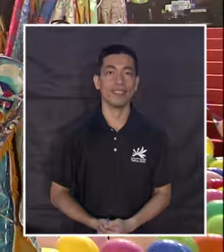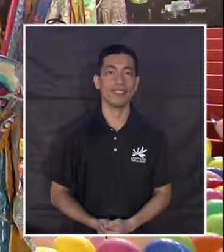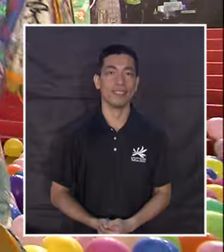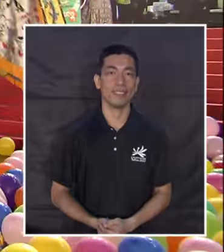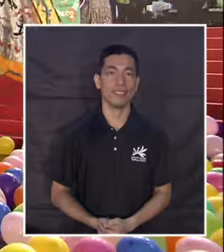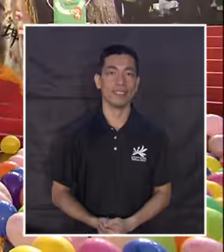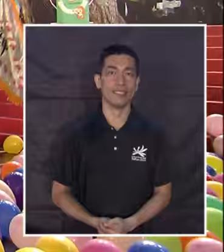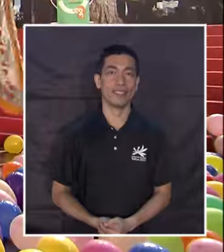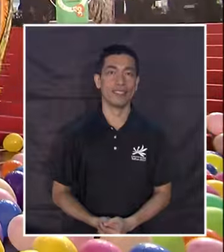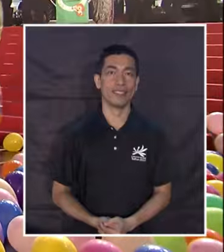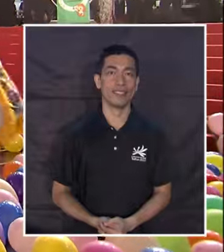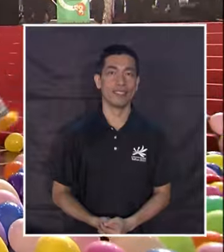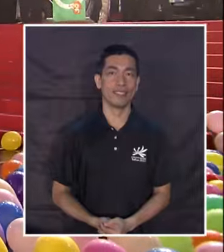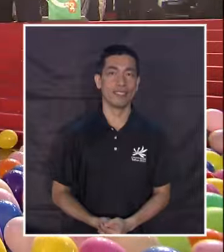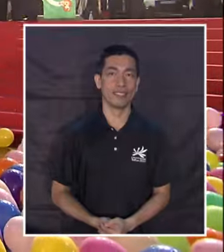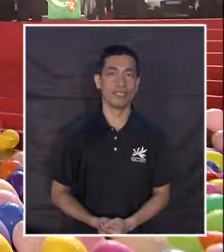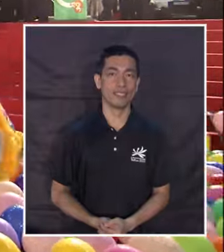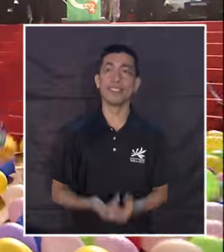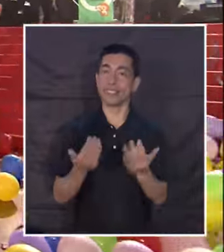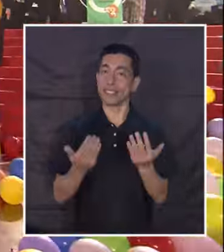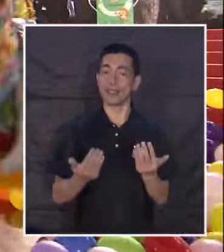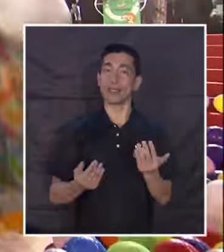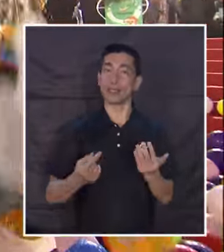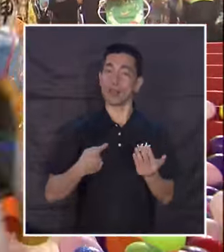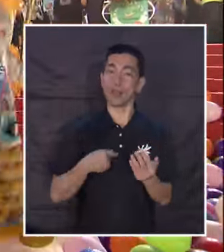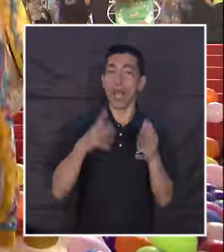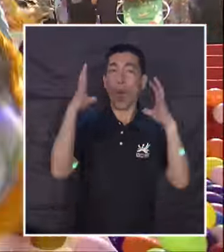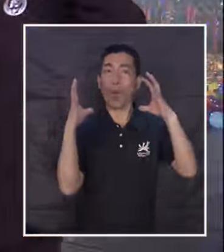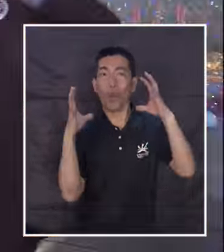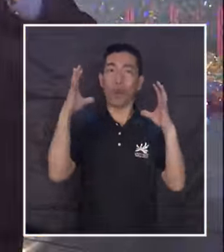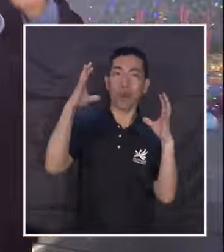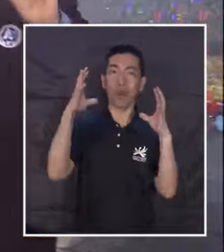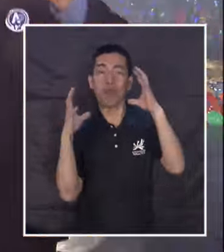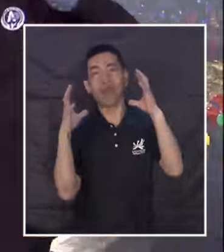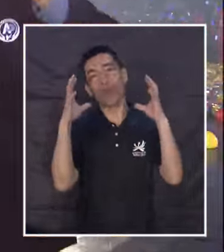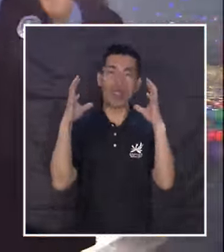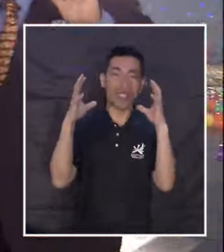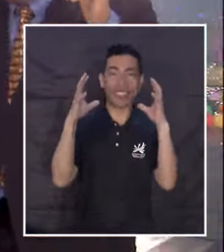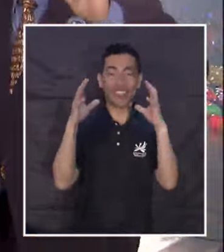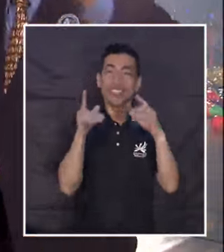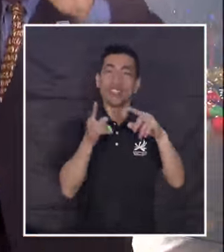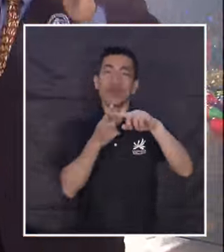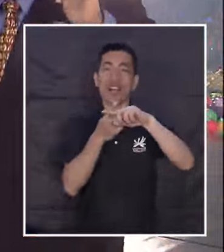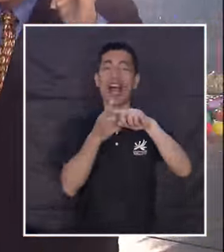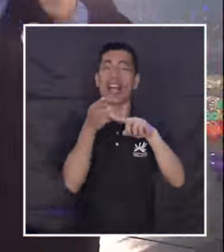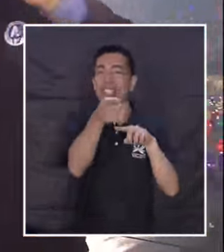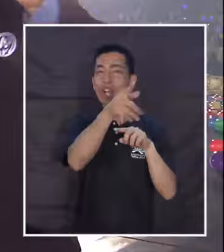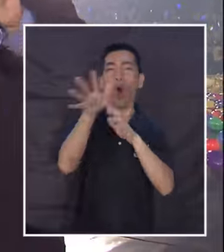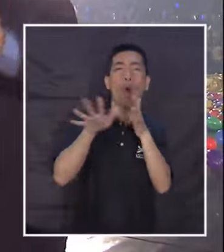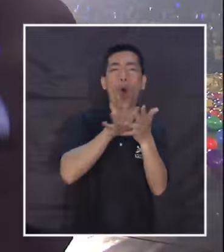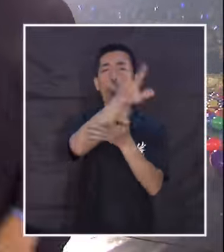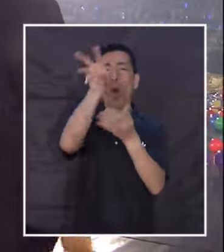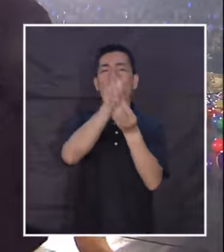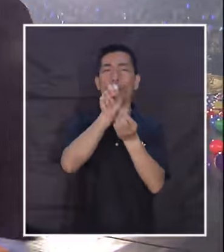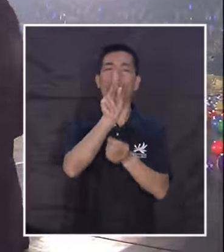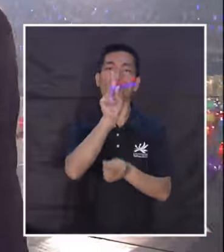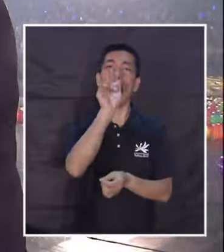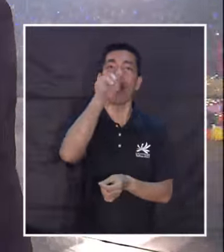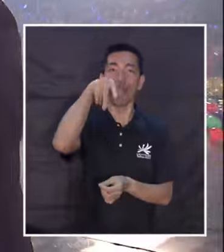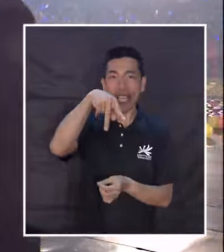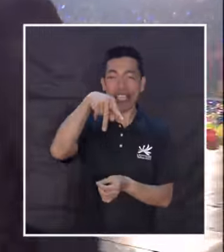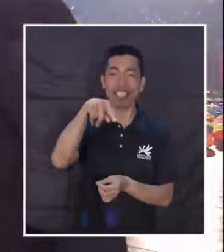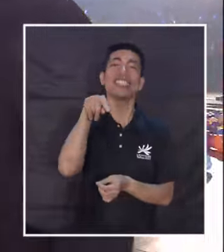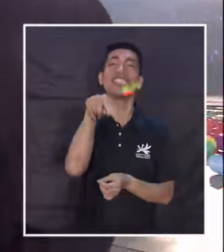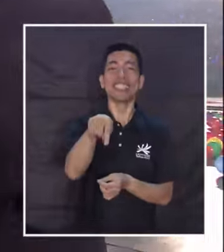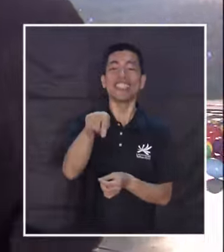现在我们的电音三太子也跟我们各国的长官以及大 代表一同在会